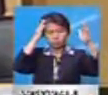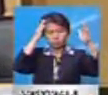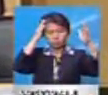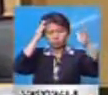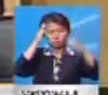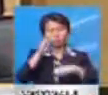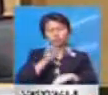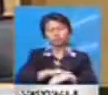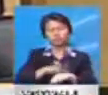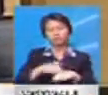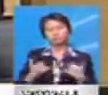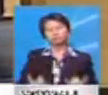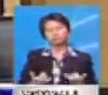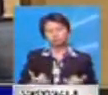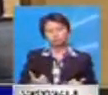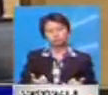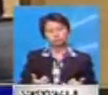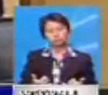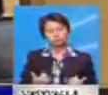pada masa sekarang,